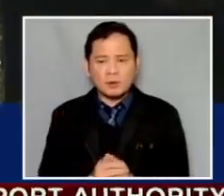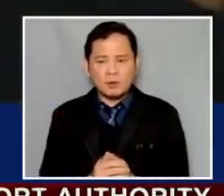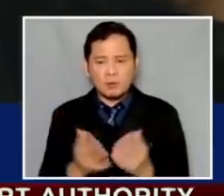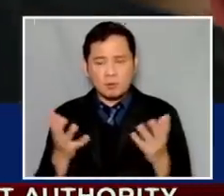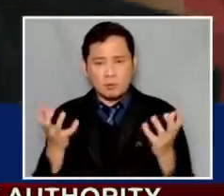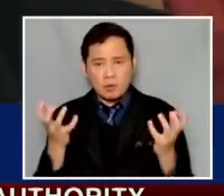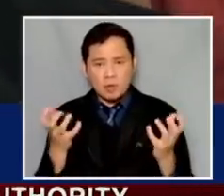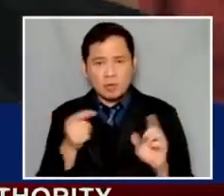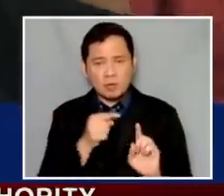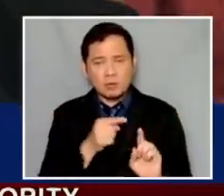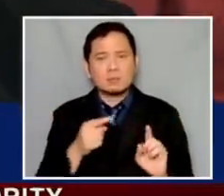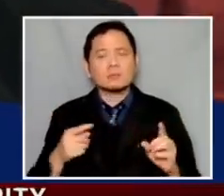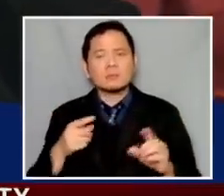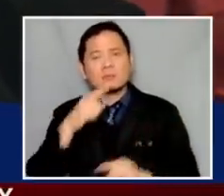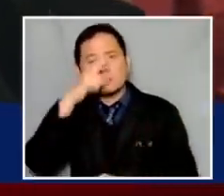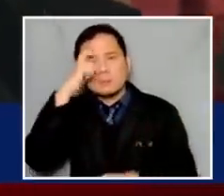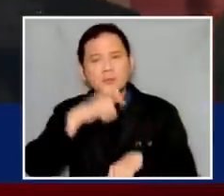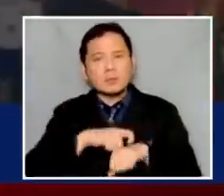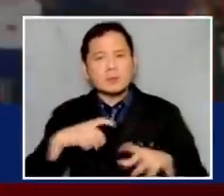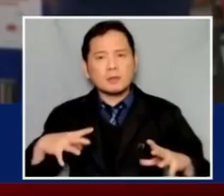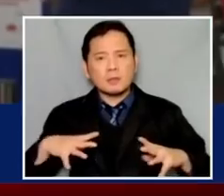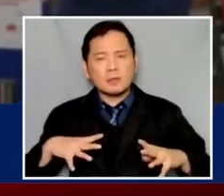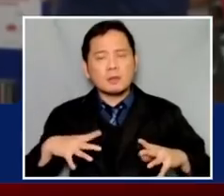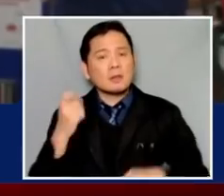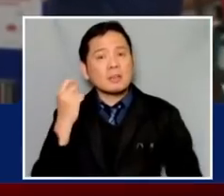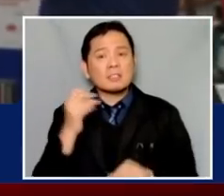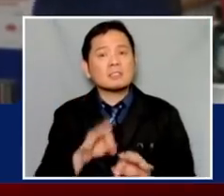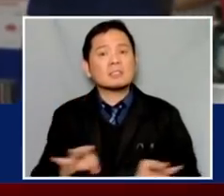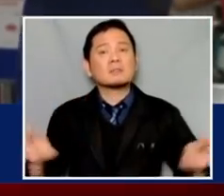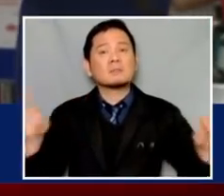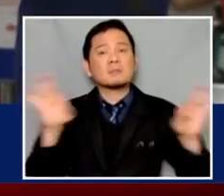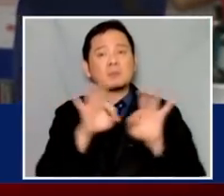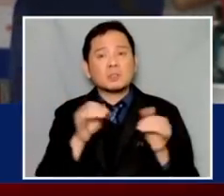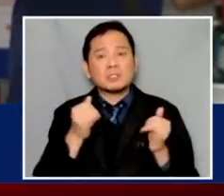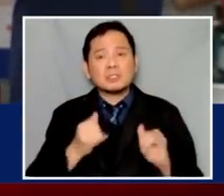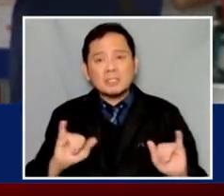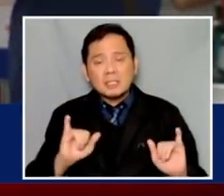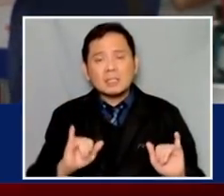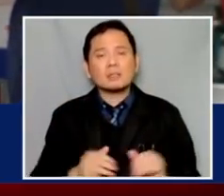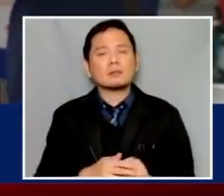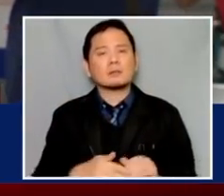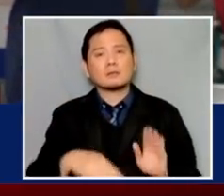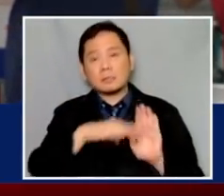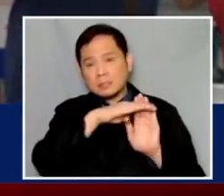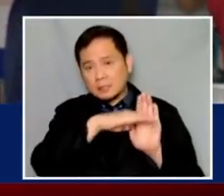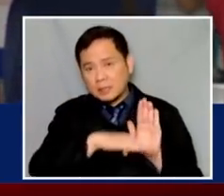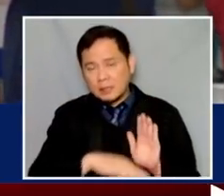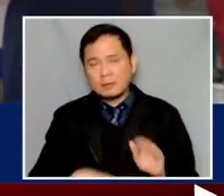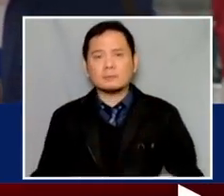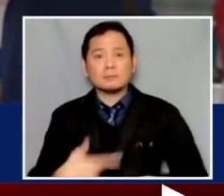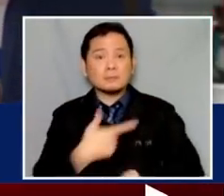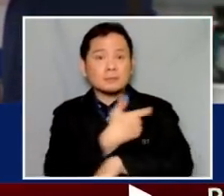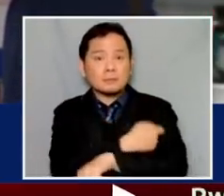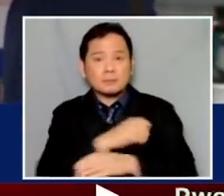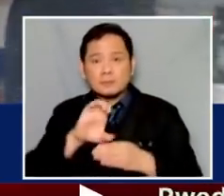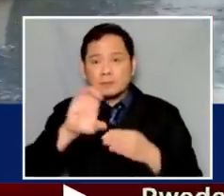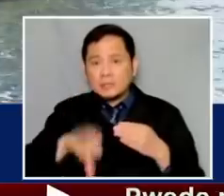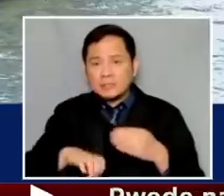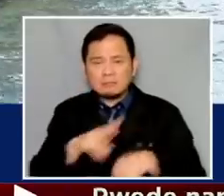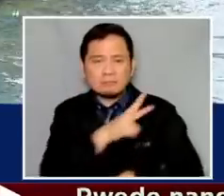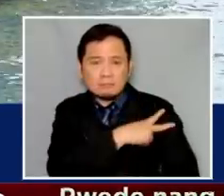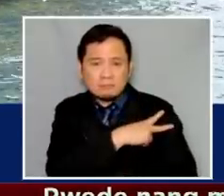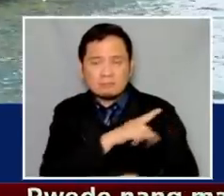magbakasyon na ngayong summer. But what is important is 2 points. Number one is make sure they are vaccinated, fully vaccinated. Wear your face